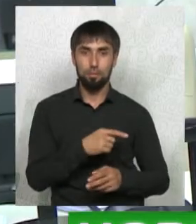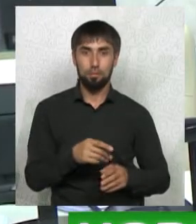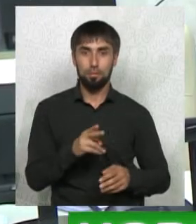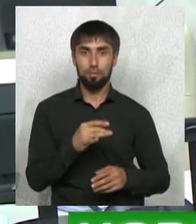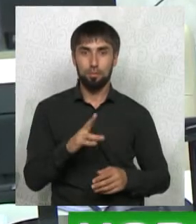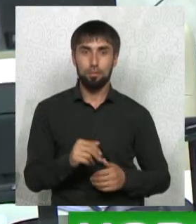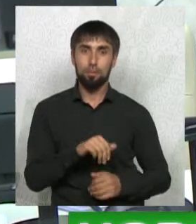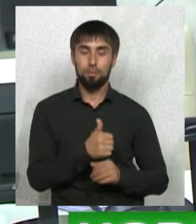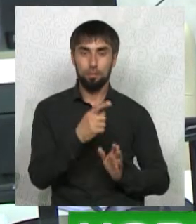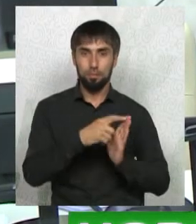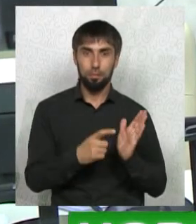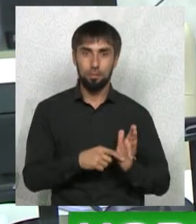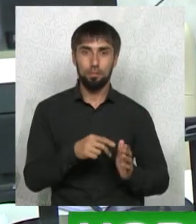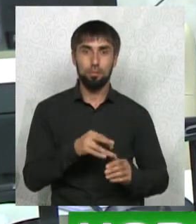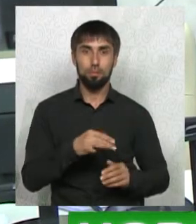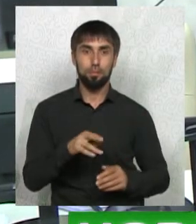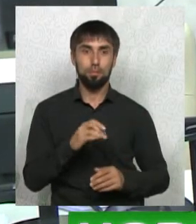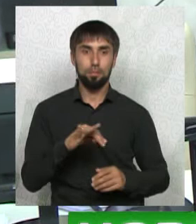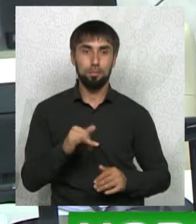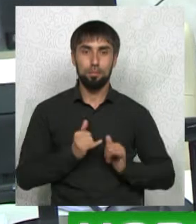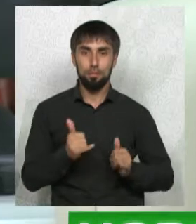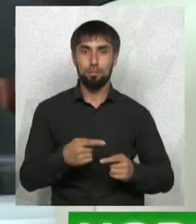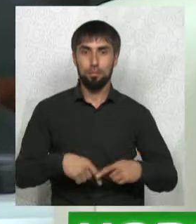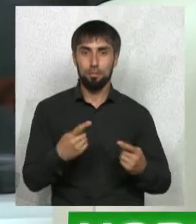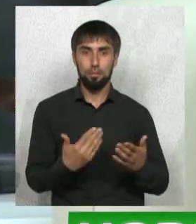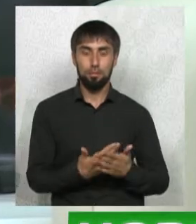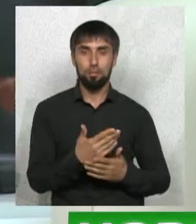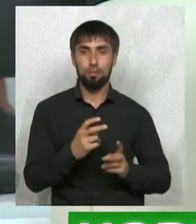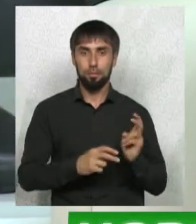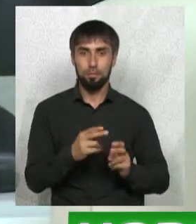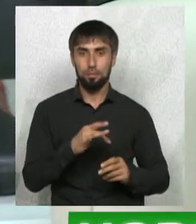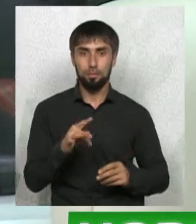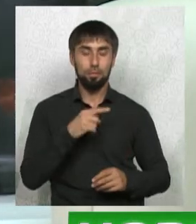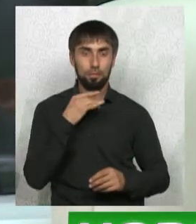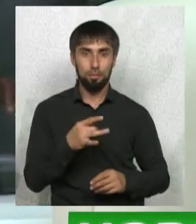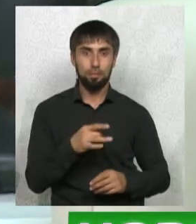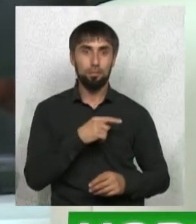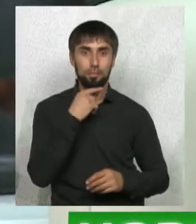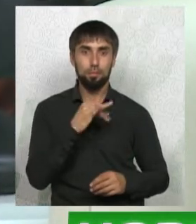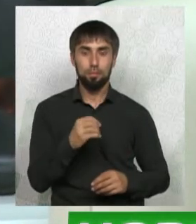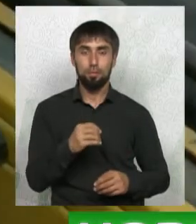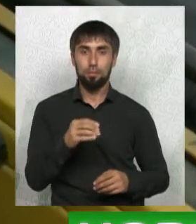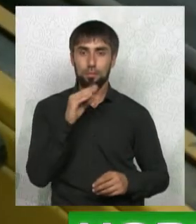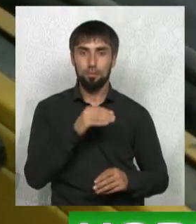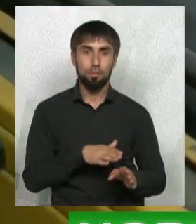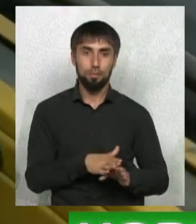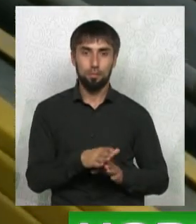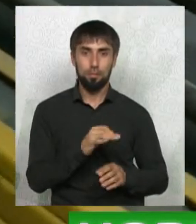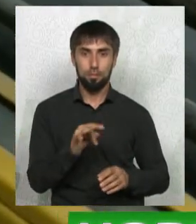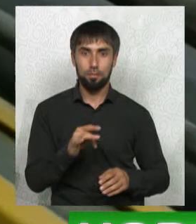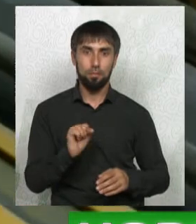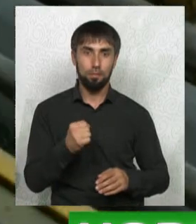поликлиники. Главная тема практической сессии посвящена развитию новых промышленных кластеров в регионе. Ингушетия уже преуспела в полноценном